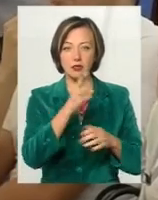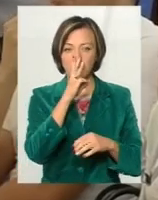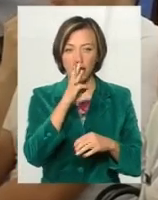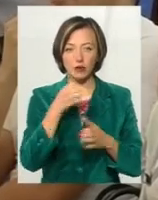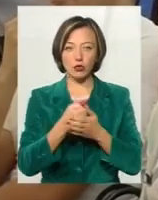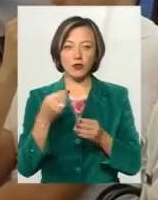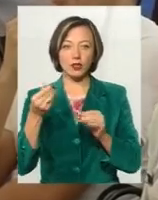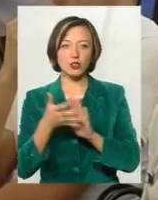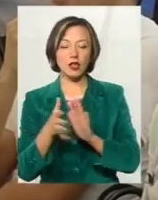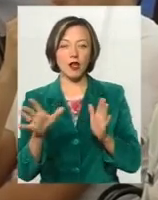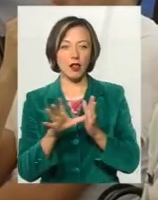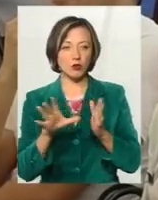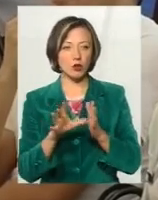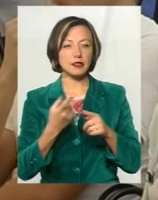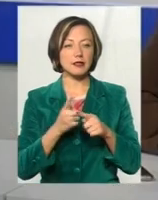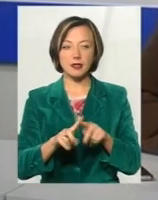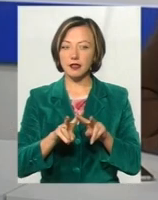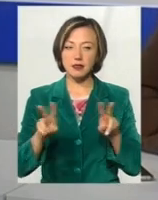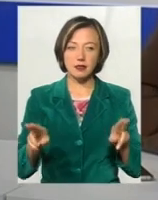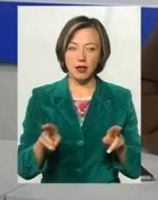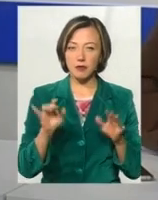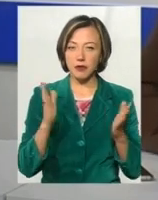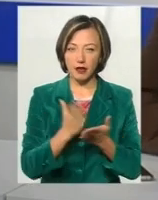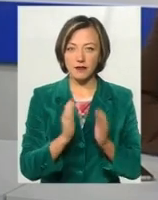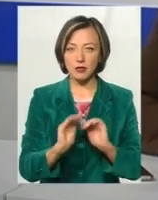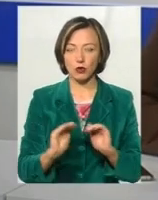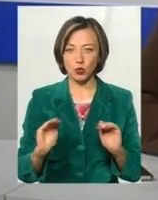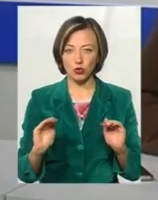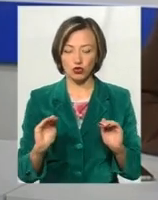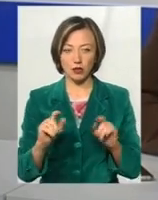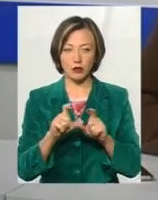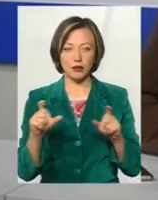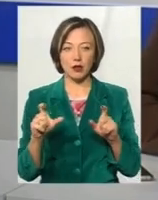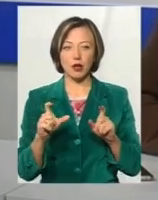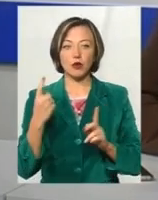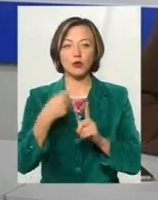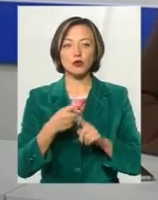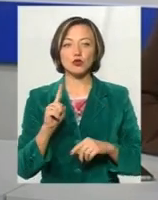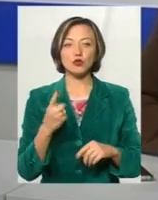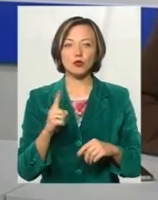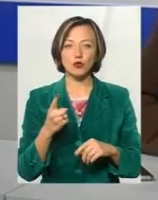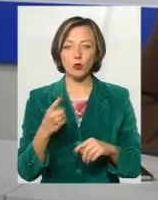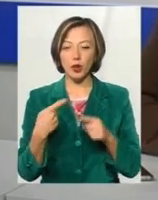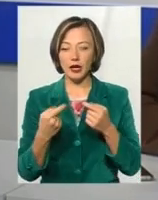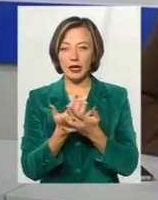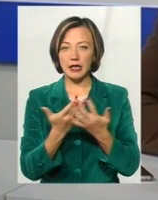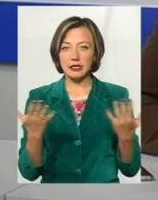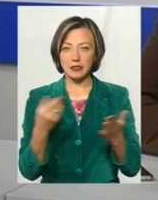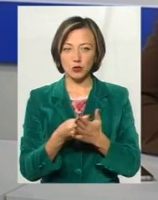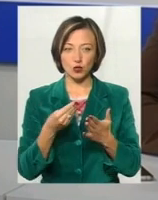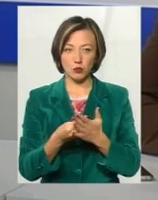до витрачання електроенергії. Це теж саме є і в садочках. Щодо того, чому різна ця